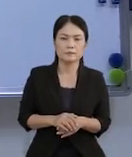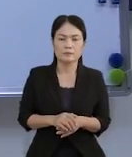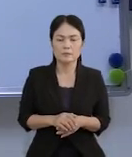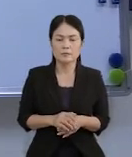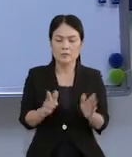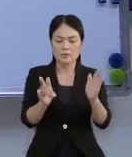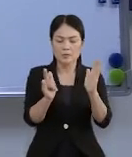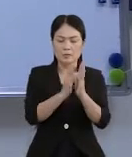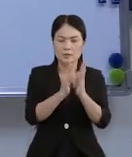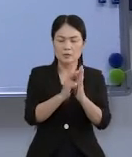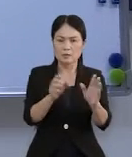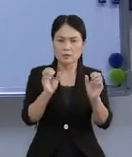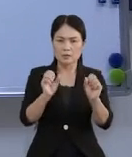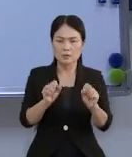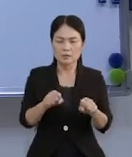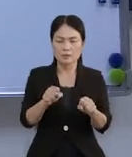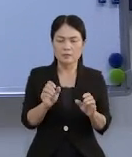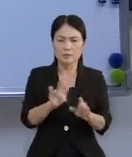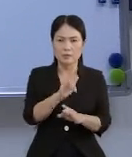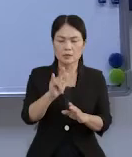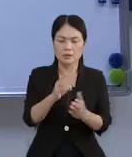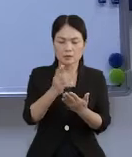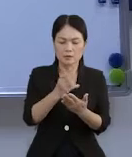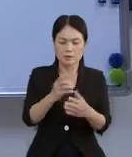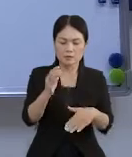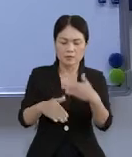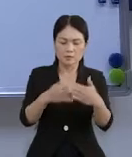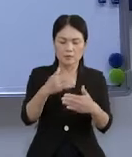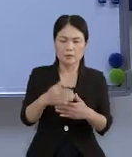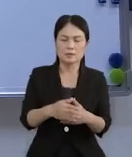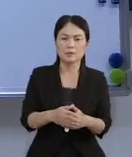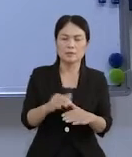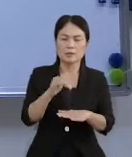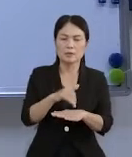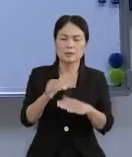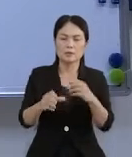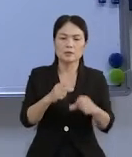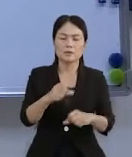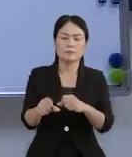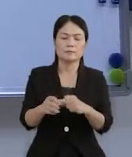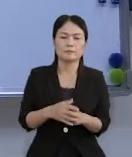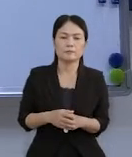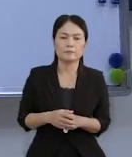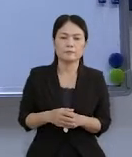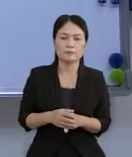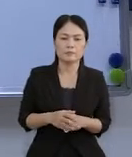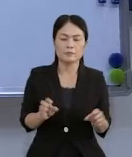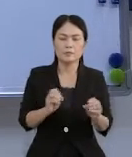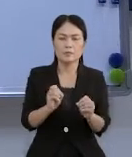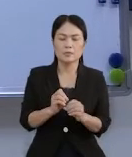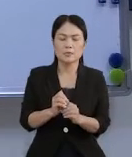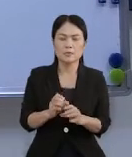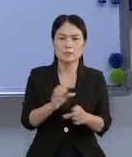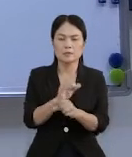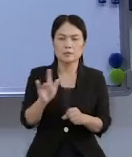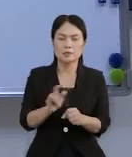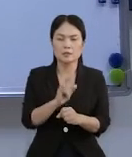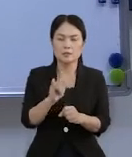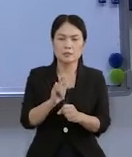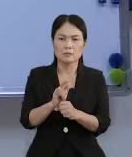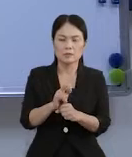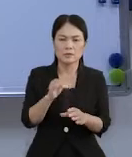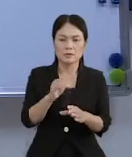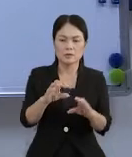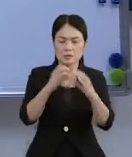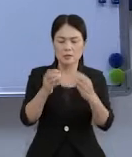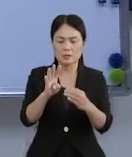Hay bà nhạc ní con có ai nhận dụng từ bà nâu mê riêng bần tốt thân ạ lơ lơ to từ tiệt. Chà mần mên bàn bà trâm tay